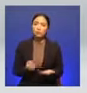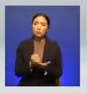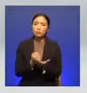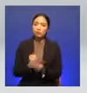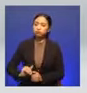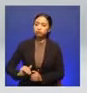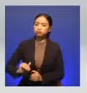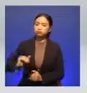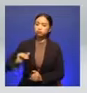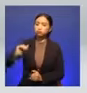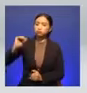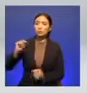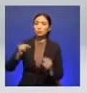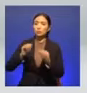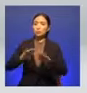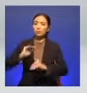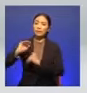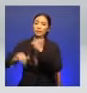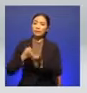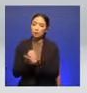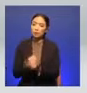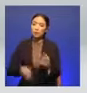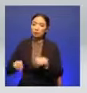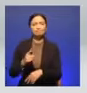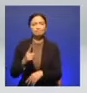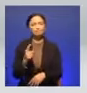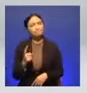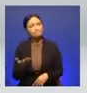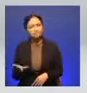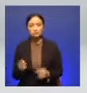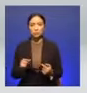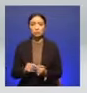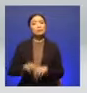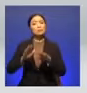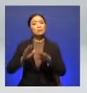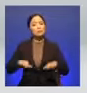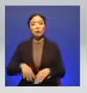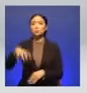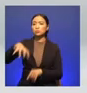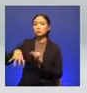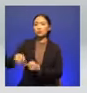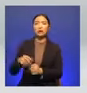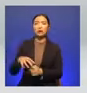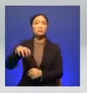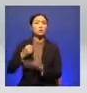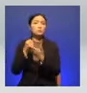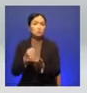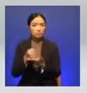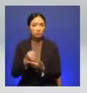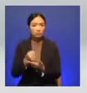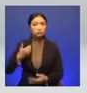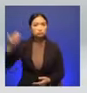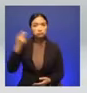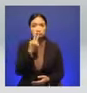การหรือโอกาสของพัฒนาการเด็กเนี่ยเป็นยังไงนอกจากนั้นต้นทุนเด็กที่เข้าไปในสารสงเคราะห์เนี่ย ในอดีตเราอาจจะเห็นข่าวนะครับว่